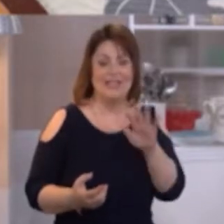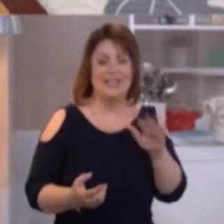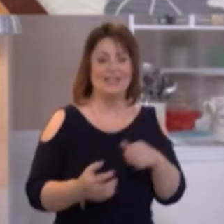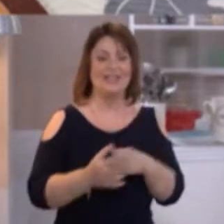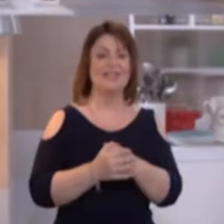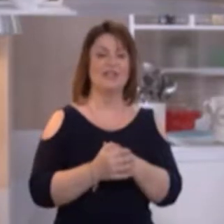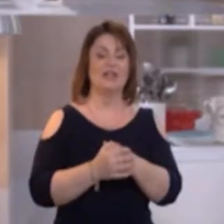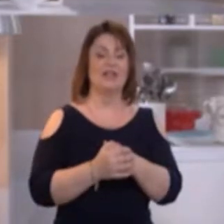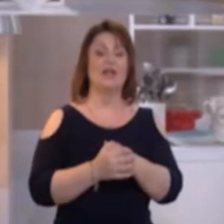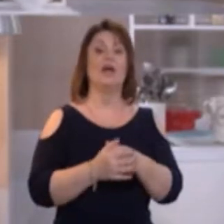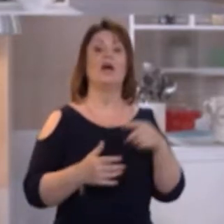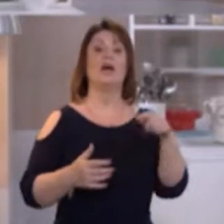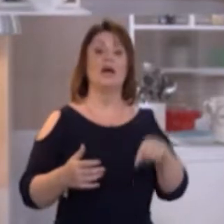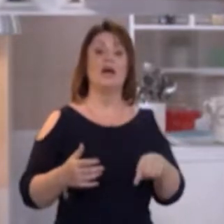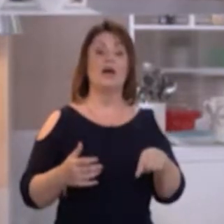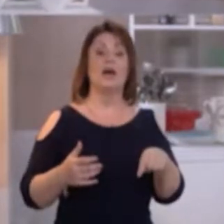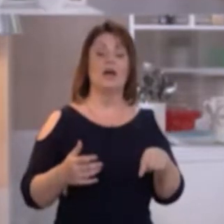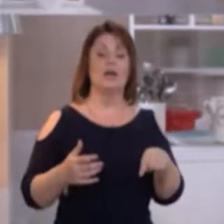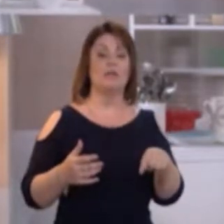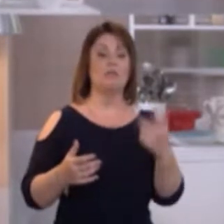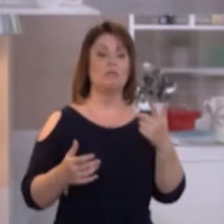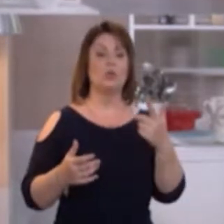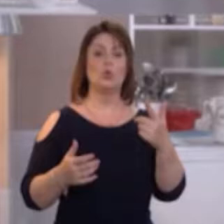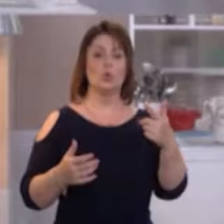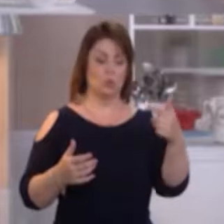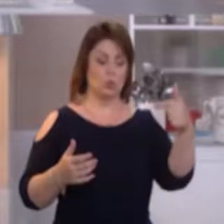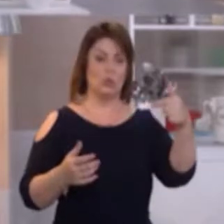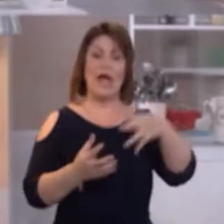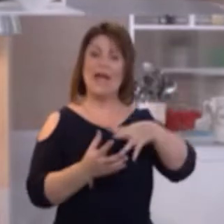Li abbiamo realizzati con succo d'ananas e